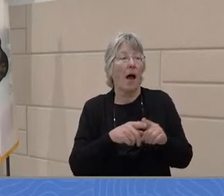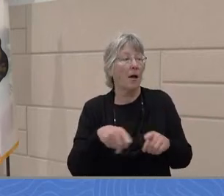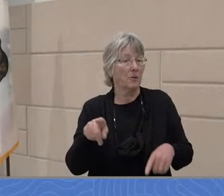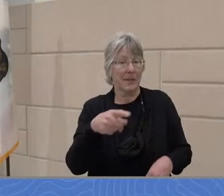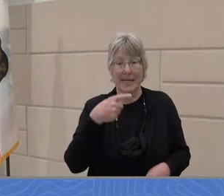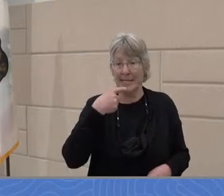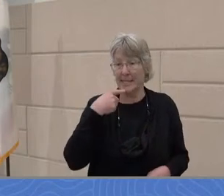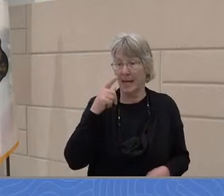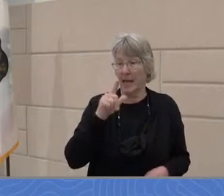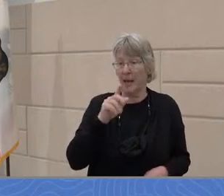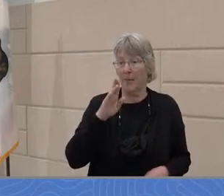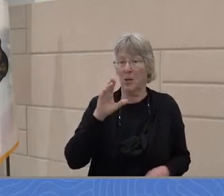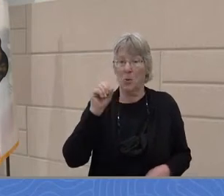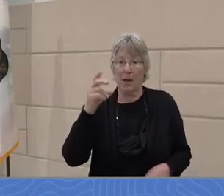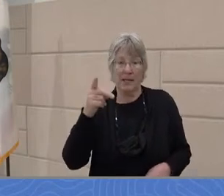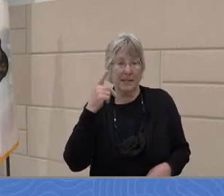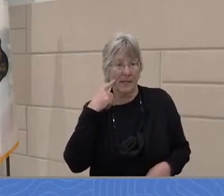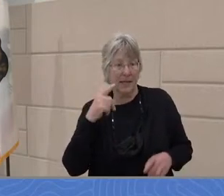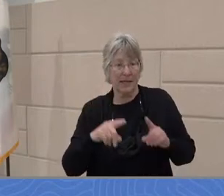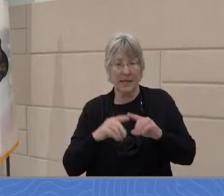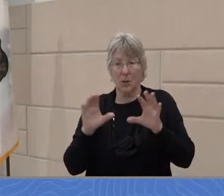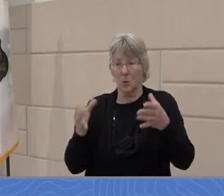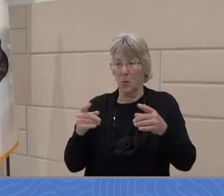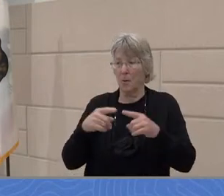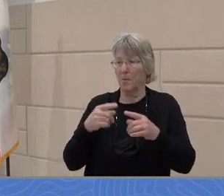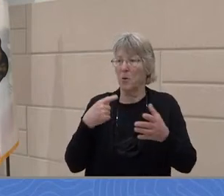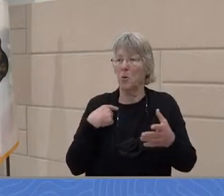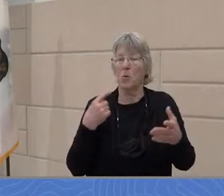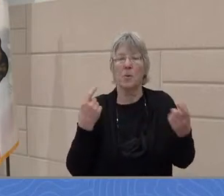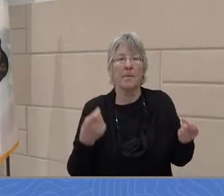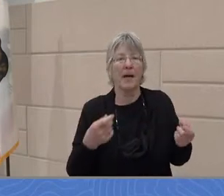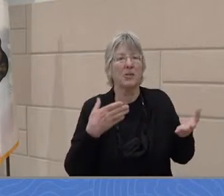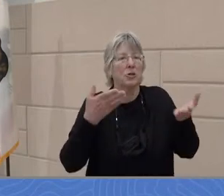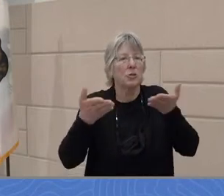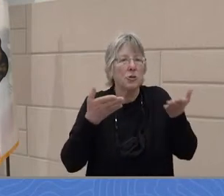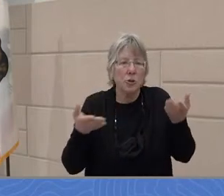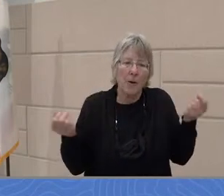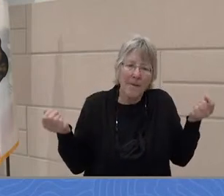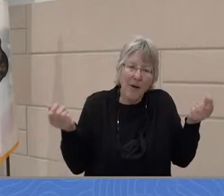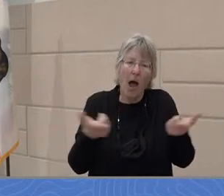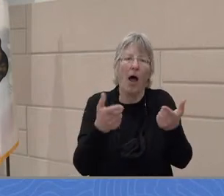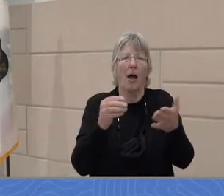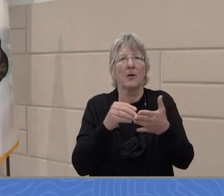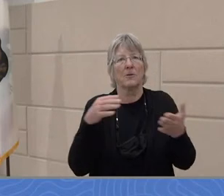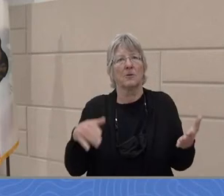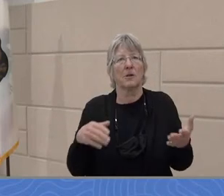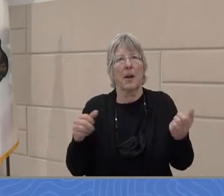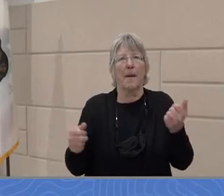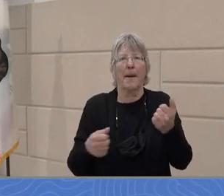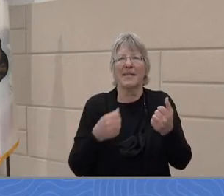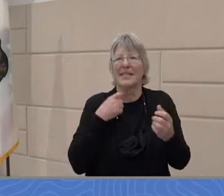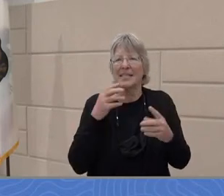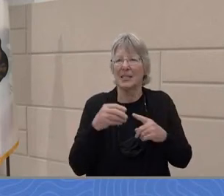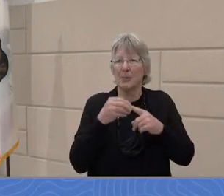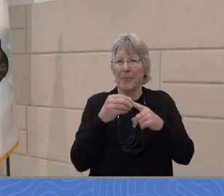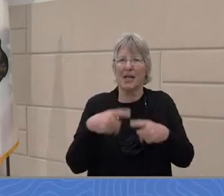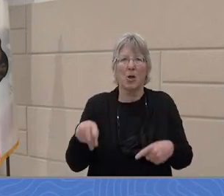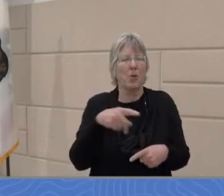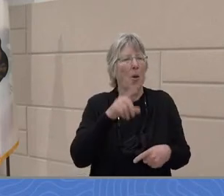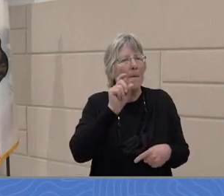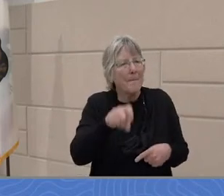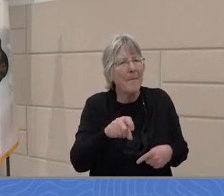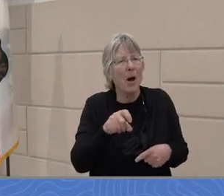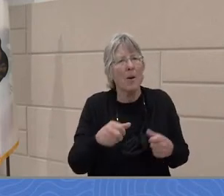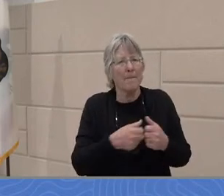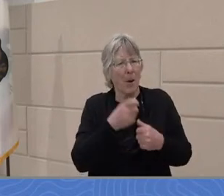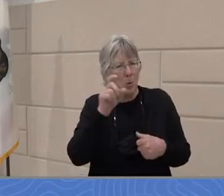ก็บานเยธาดำใบเอากระทรวงอบรมดิสตรองใบเทอปีลอหลอลอลนั่งคือทวยนาปราวตะ